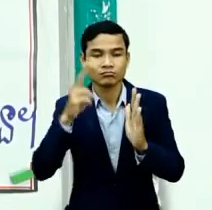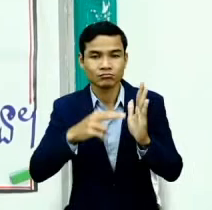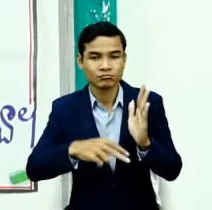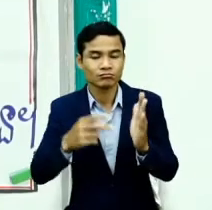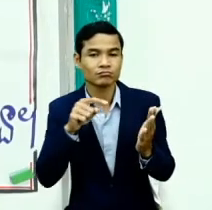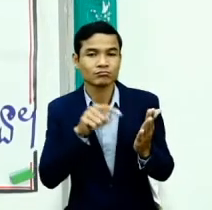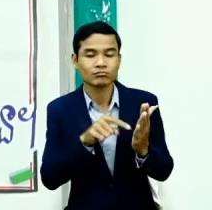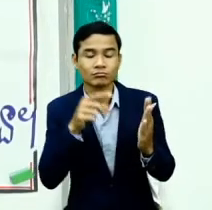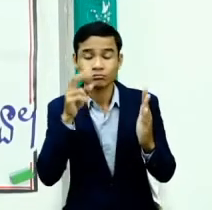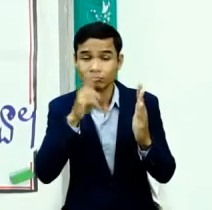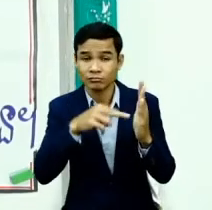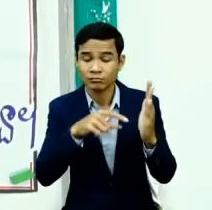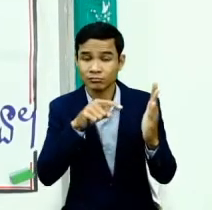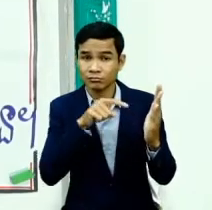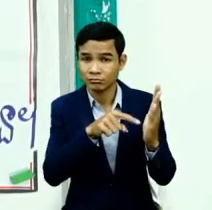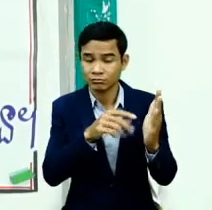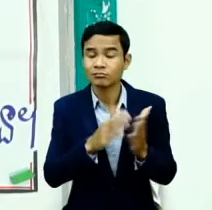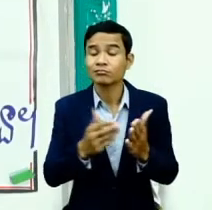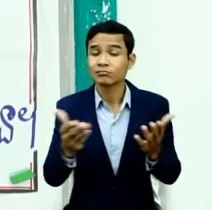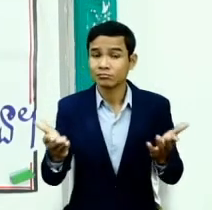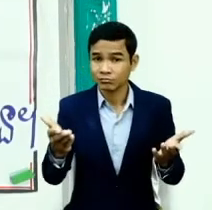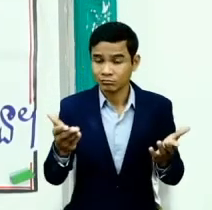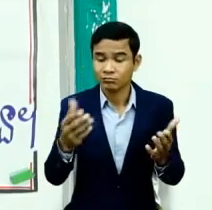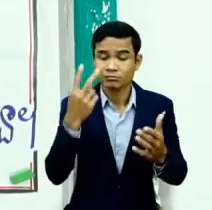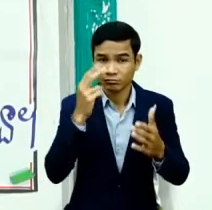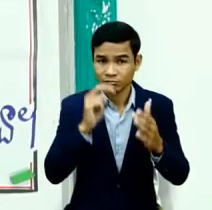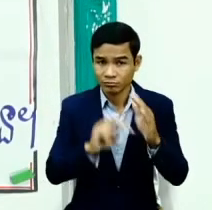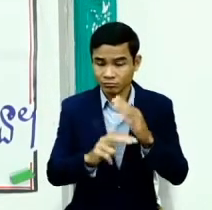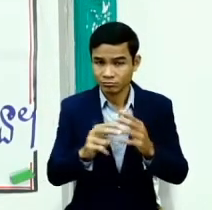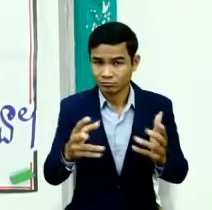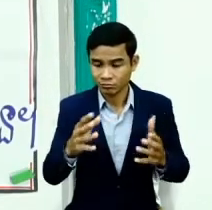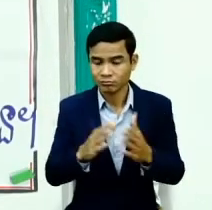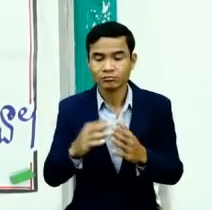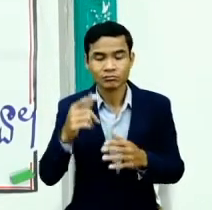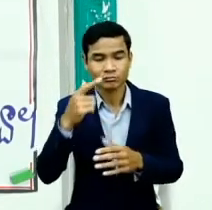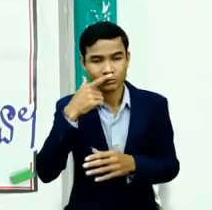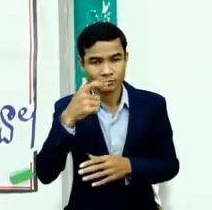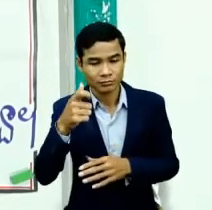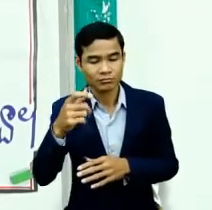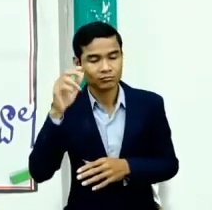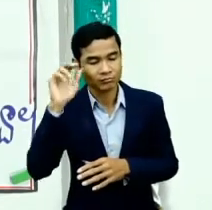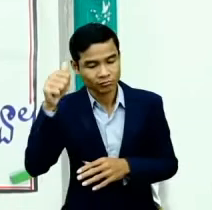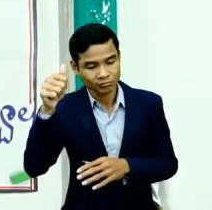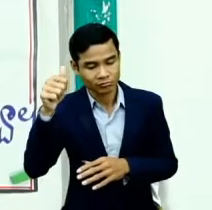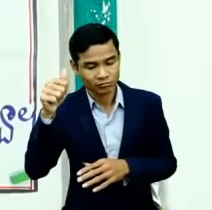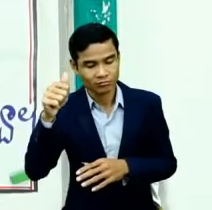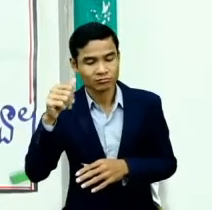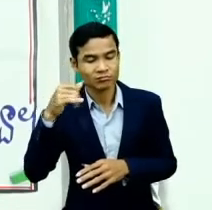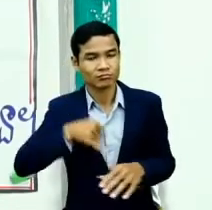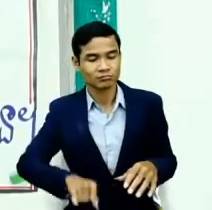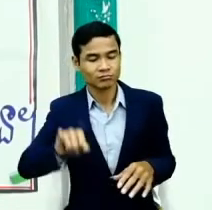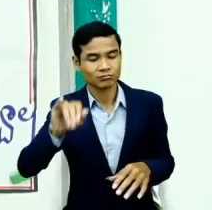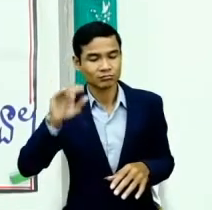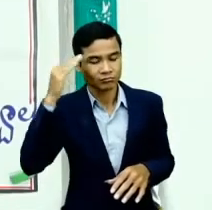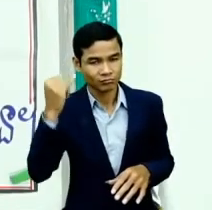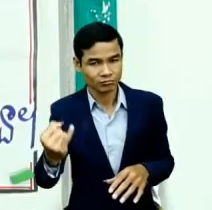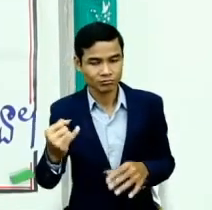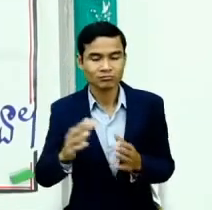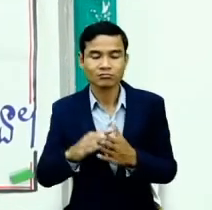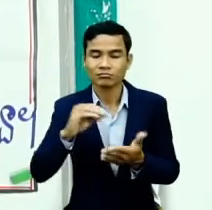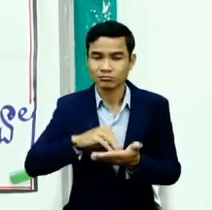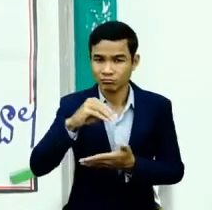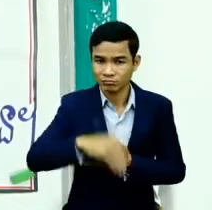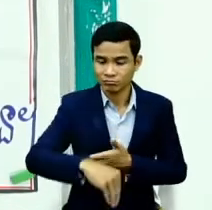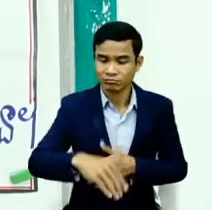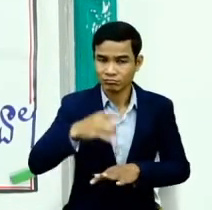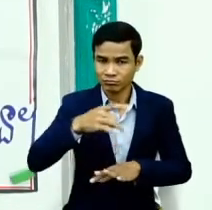con chà và sẵn mà con cốt từ tiền thế ở phúc nâng ốt chà đám ở lớp này con